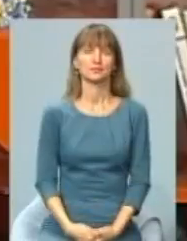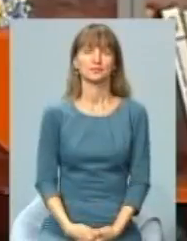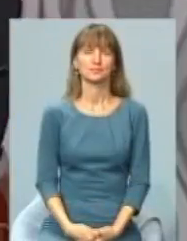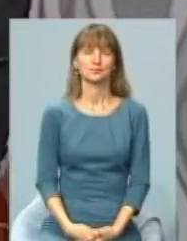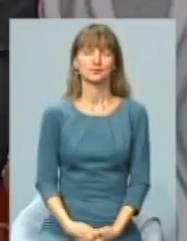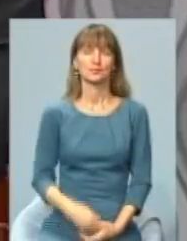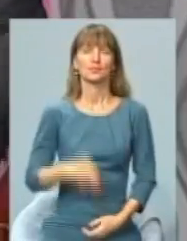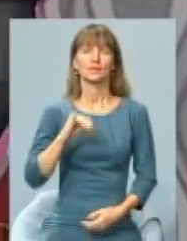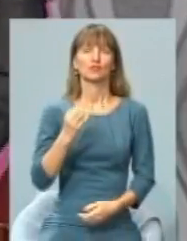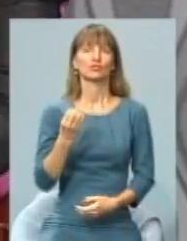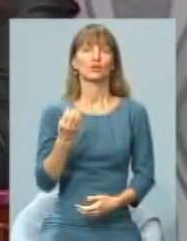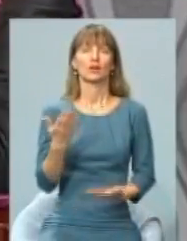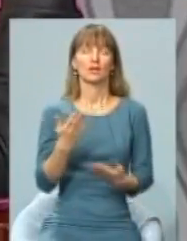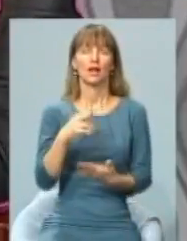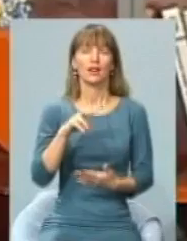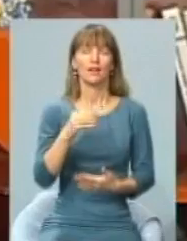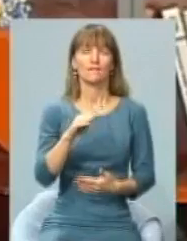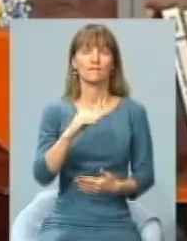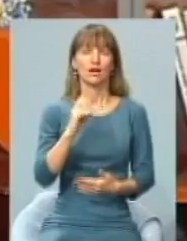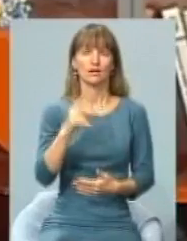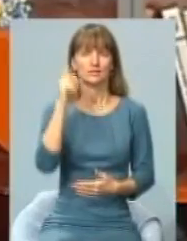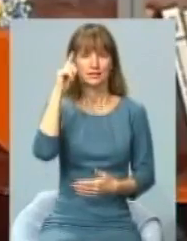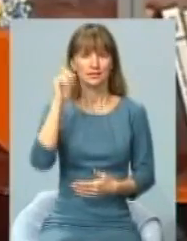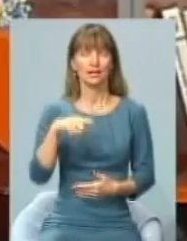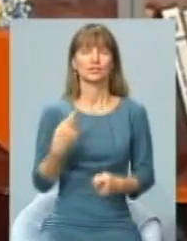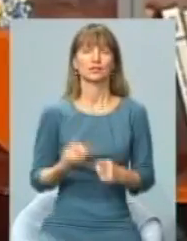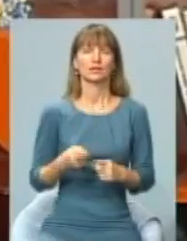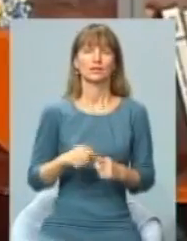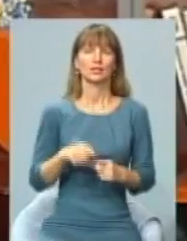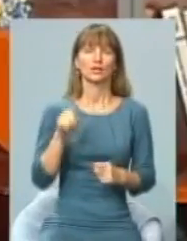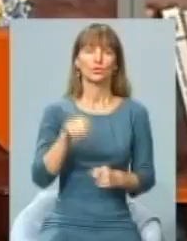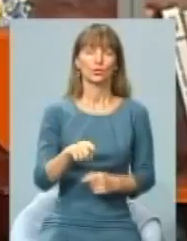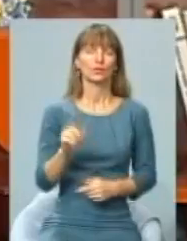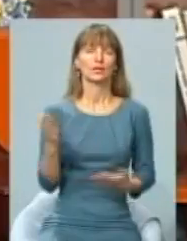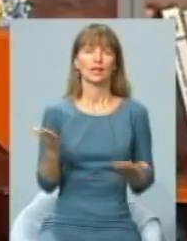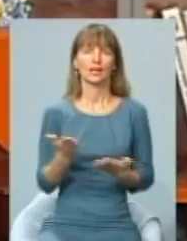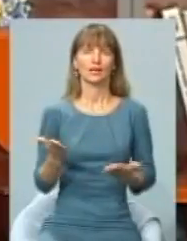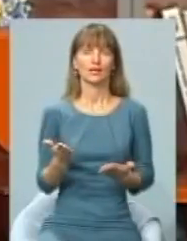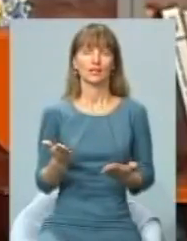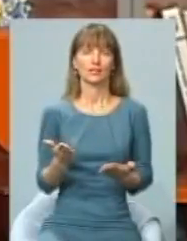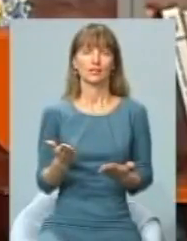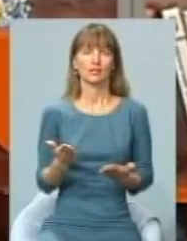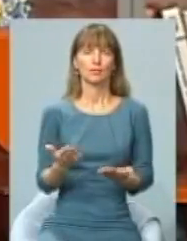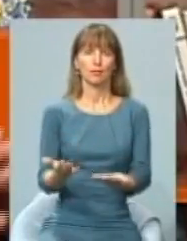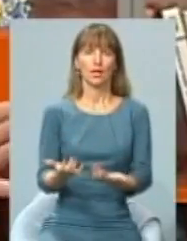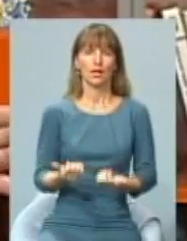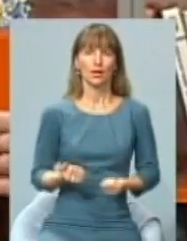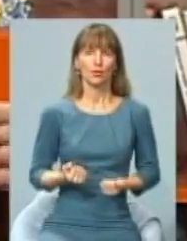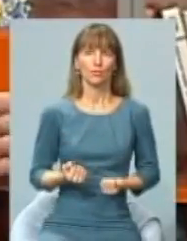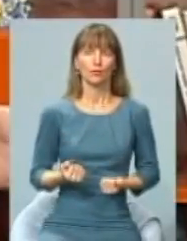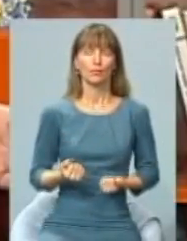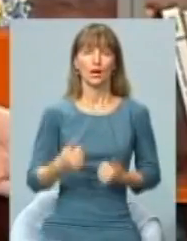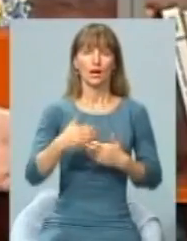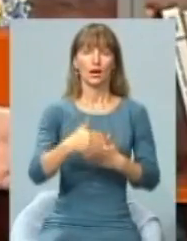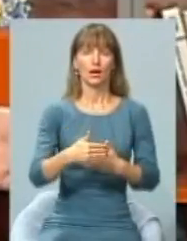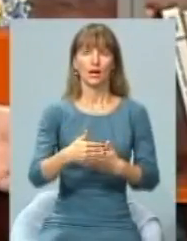призначення. І ще який ти останній лайфхак знаєш? Це той, який берем коробку